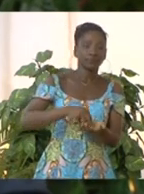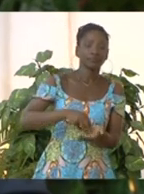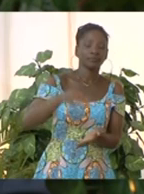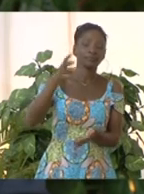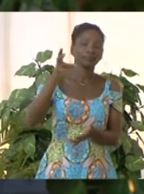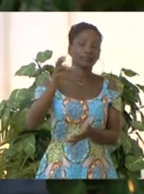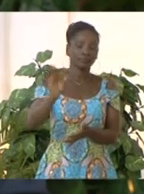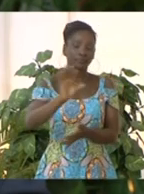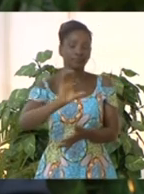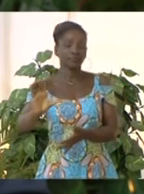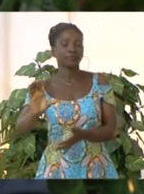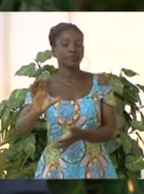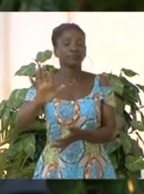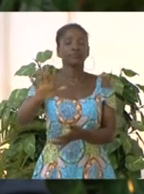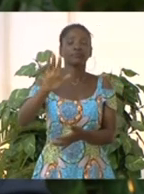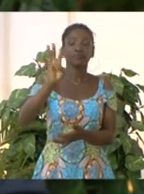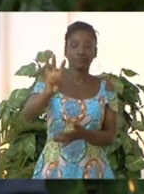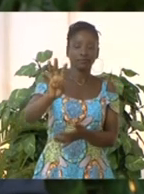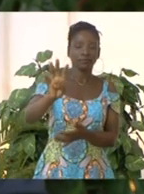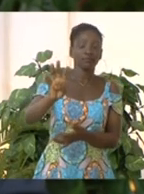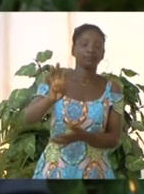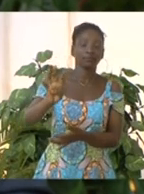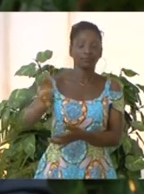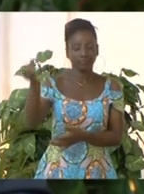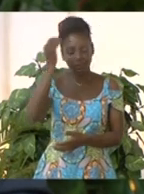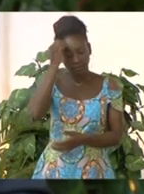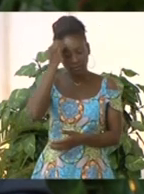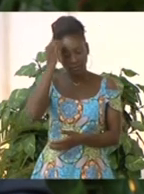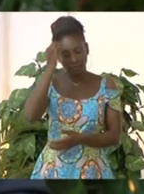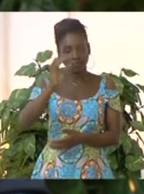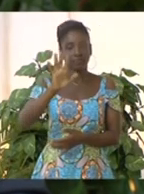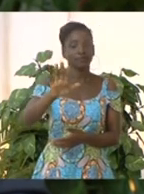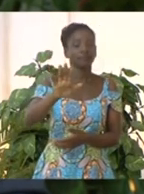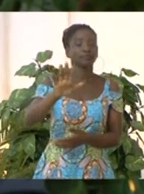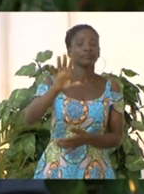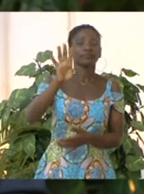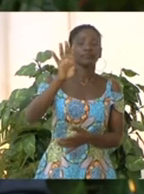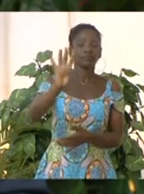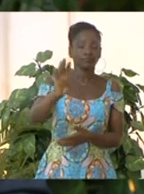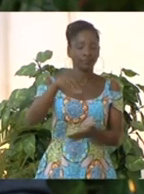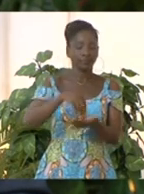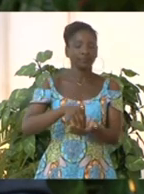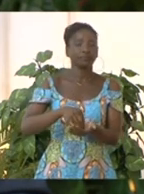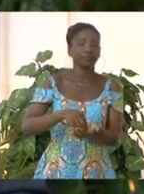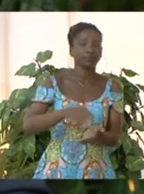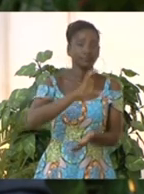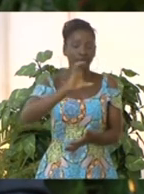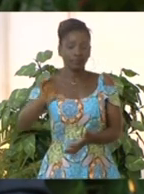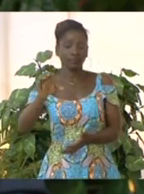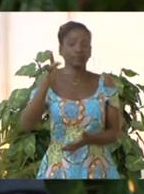954. Ont obtenu Alassane Ouattara, 54 507. Soit